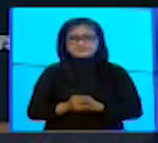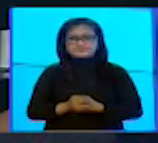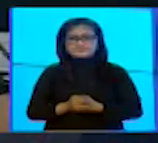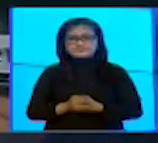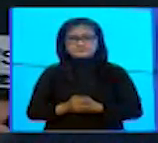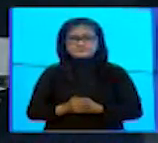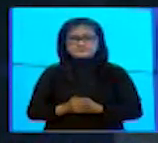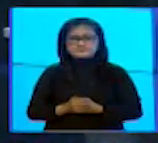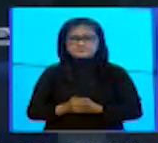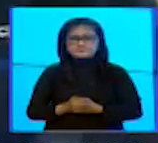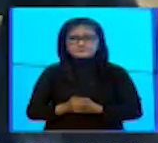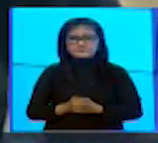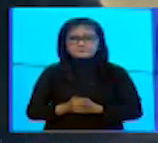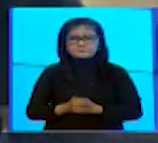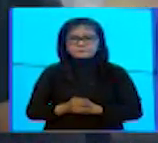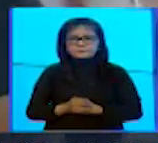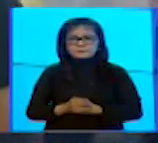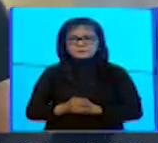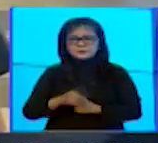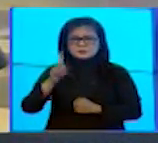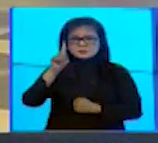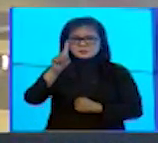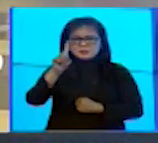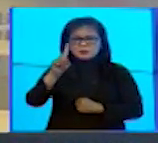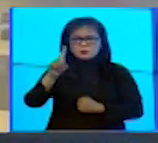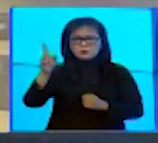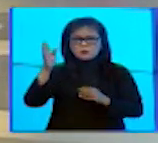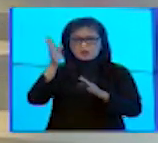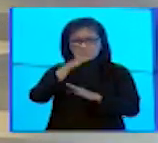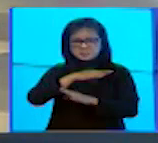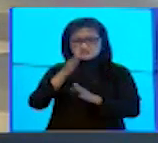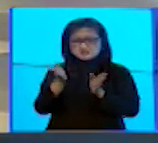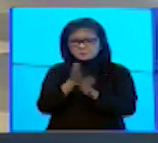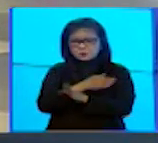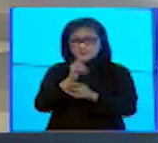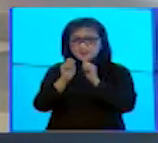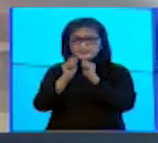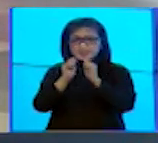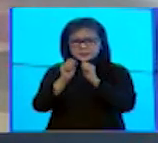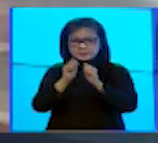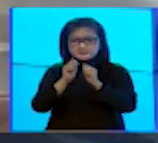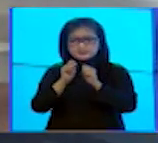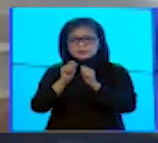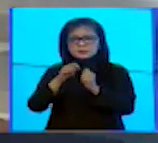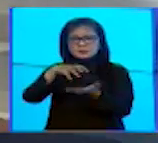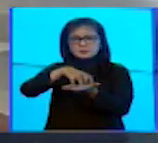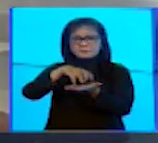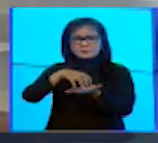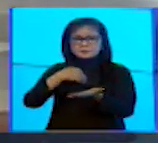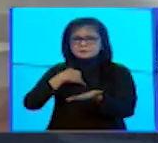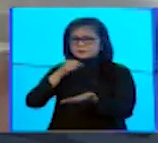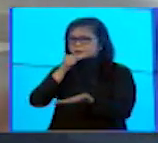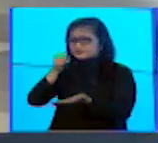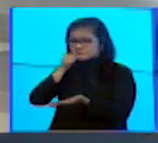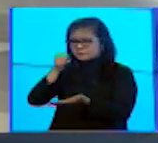Ya pemirsa, pada hamin 1 menuju hari raya Idul Fitri dapat saya informasikan dari tempat saya berada, yaitu tepatnya di Bandara